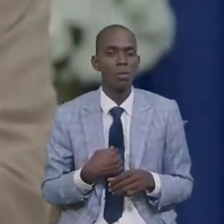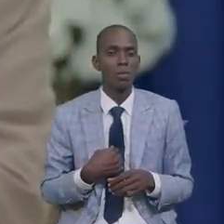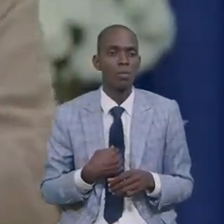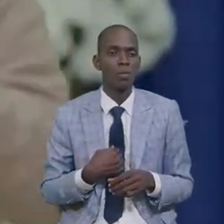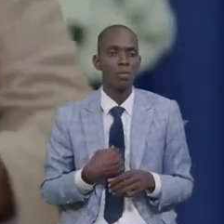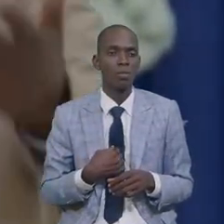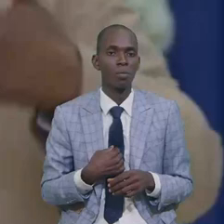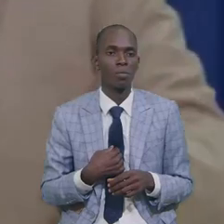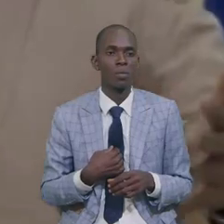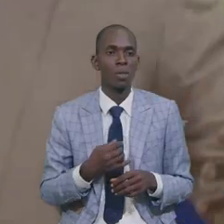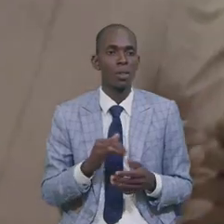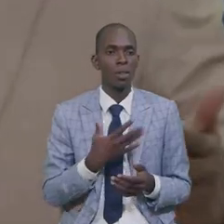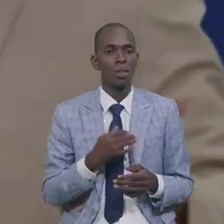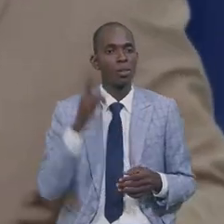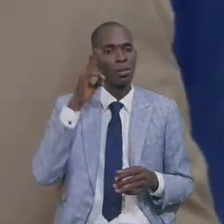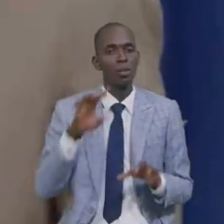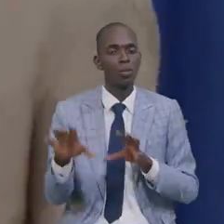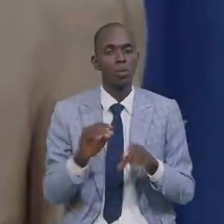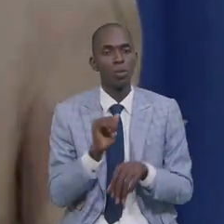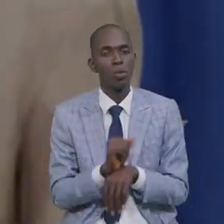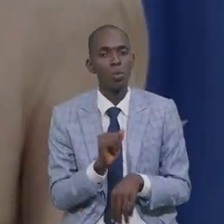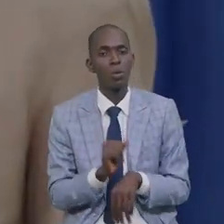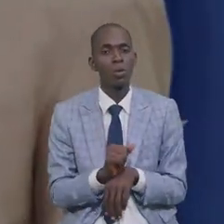c'est lui qui fait les œuvres.